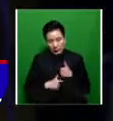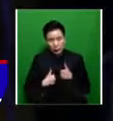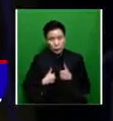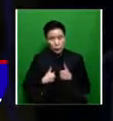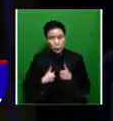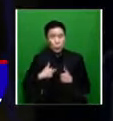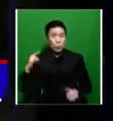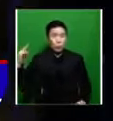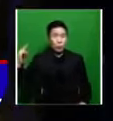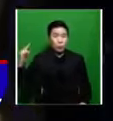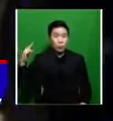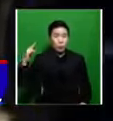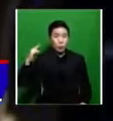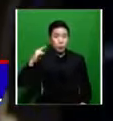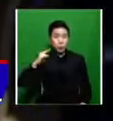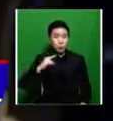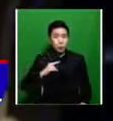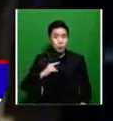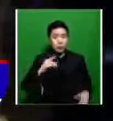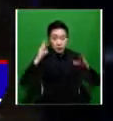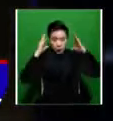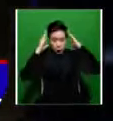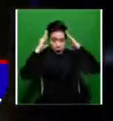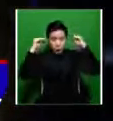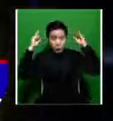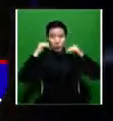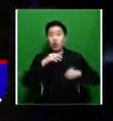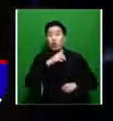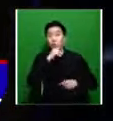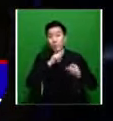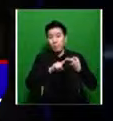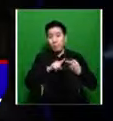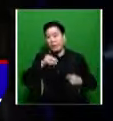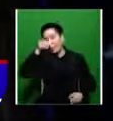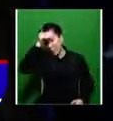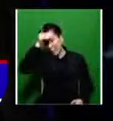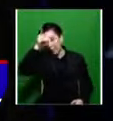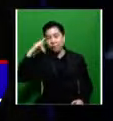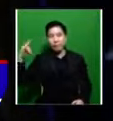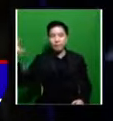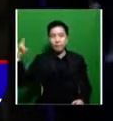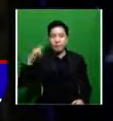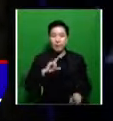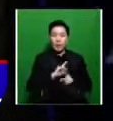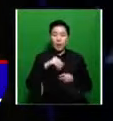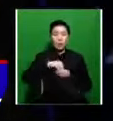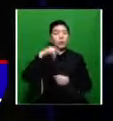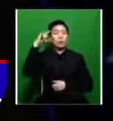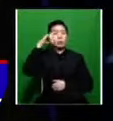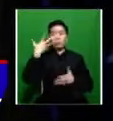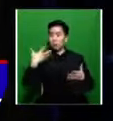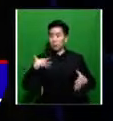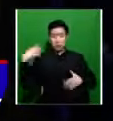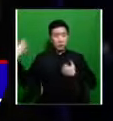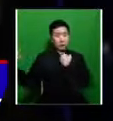ทางกลับมาจากเนเธอร์แลนด์กับเยอรมันค่ะแต่ว่าในระหว่างที่อยู่ที่สนามบินนะคะไม่มีการกักตัวแล้วก็ไม่มีการ